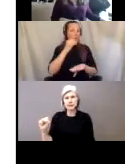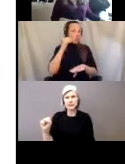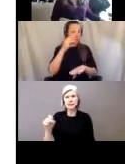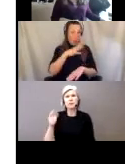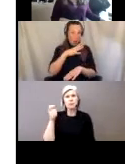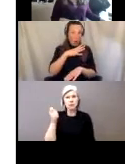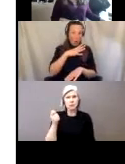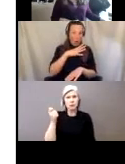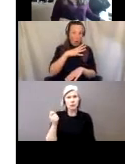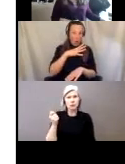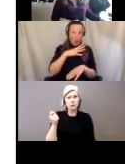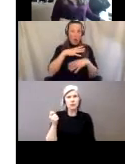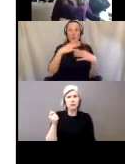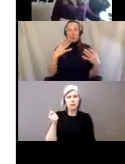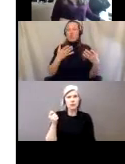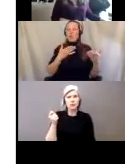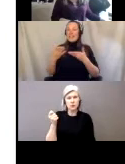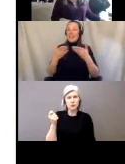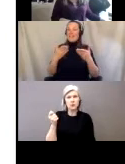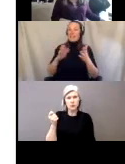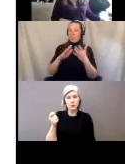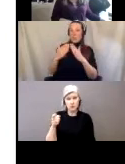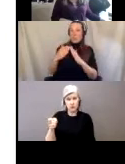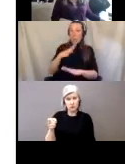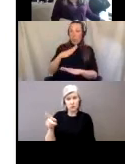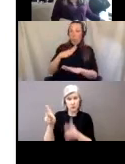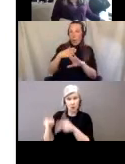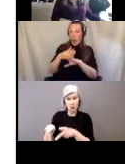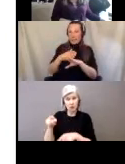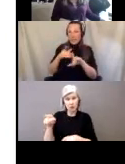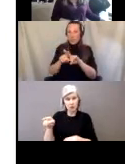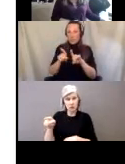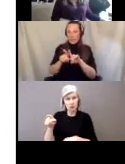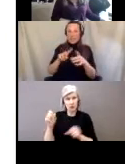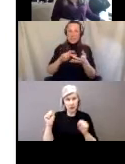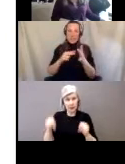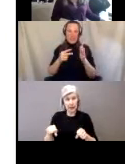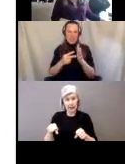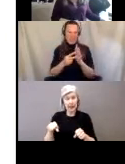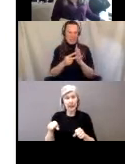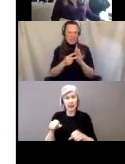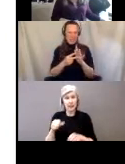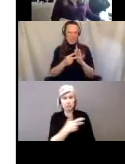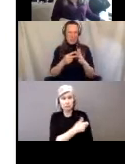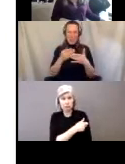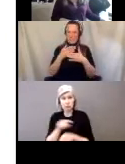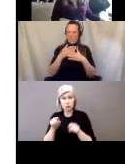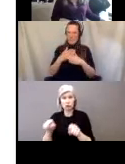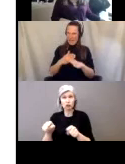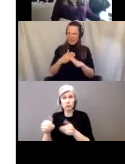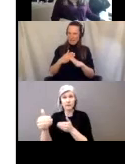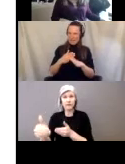Et lorsqu'on reçoit des services municipaux. Est-ce que nous sommes admissibles à la phase